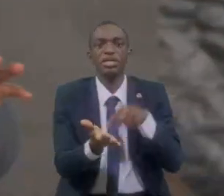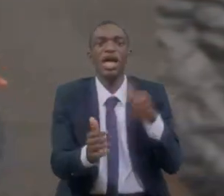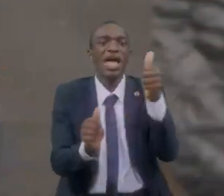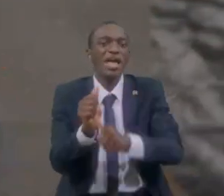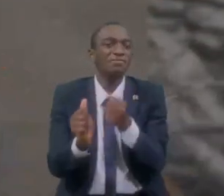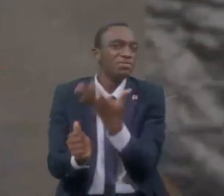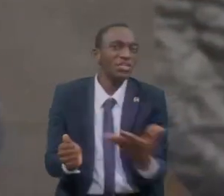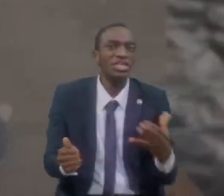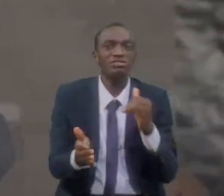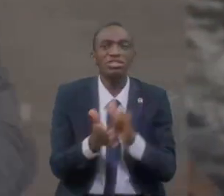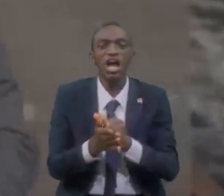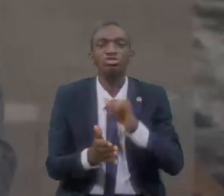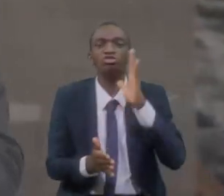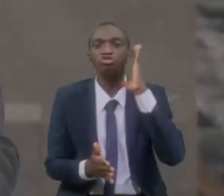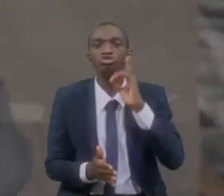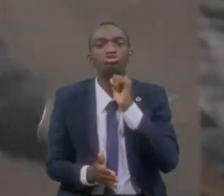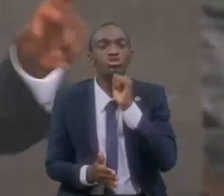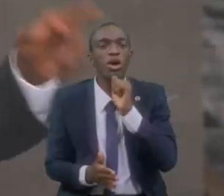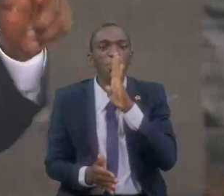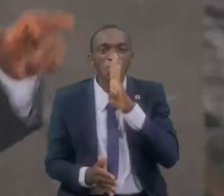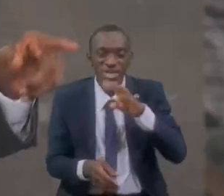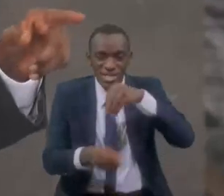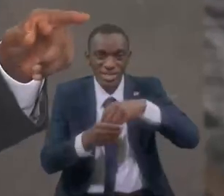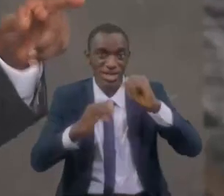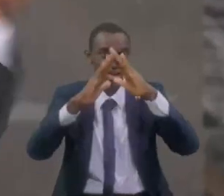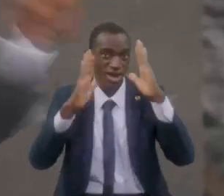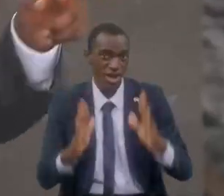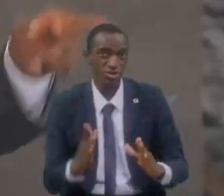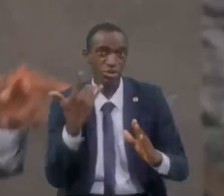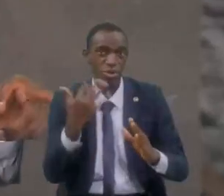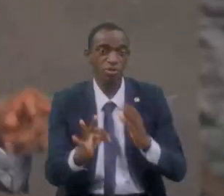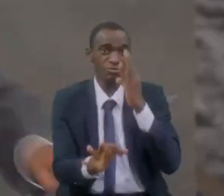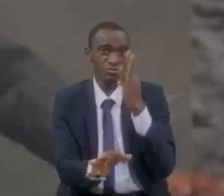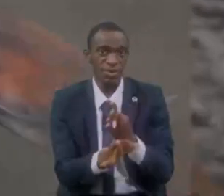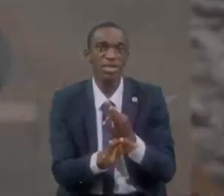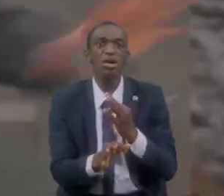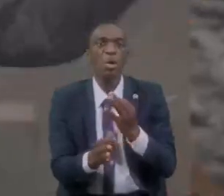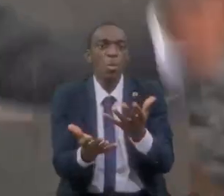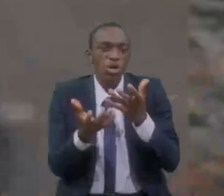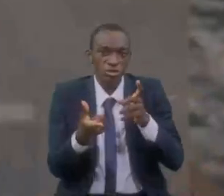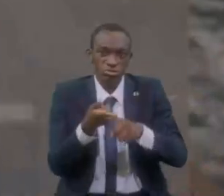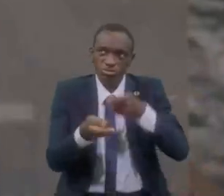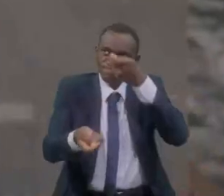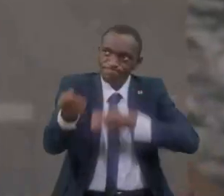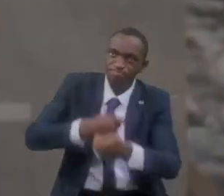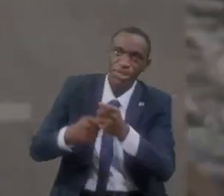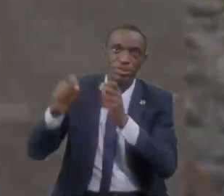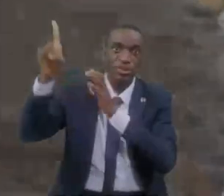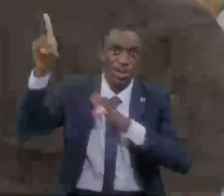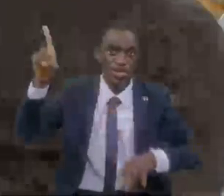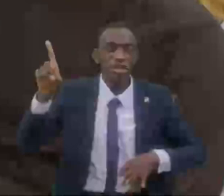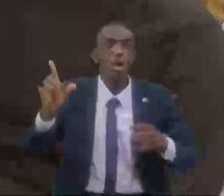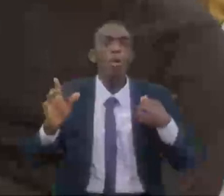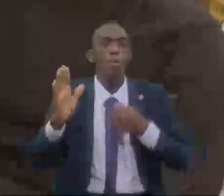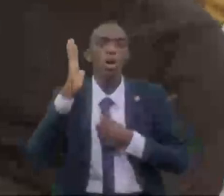tout ce qui ne doit pas être dans la maison de foi, vouloir remplacer Christ, tu vas tout